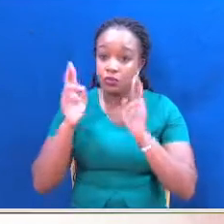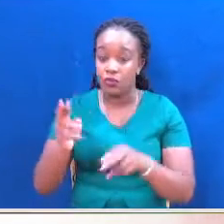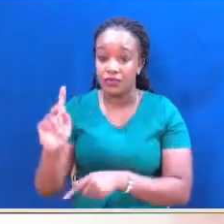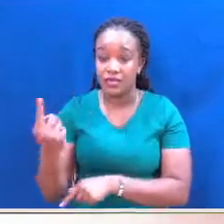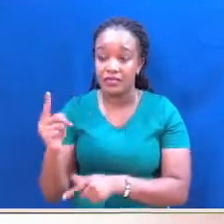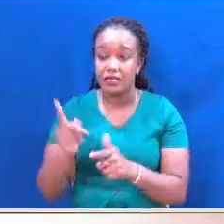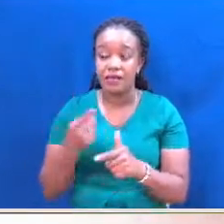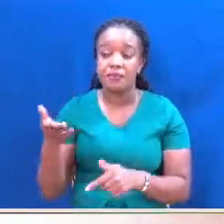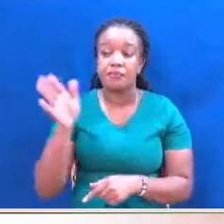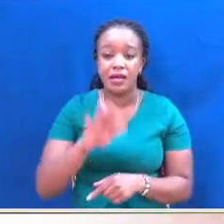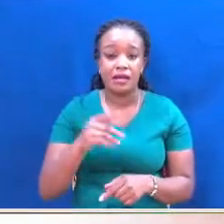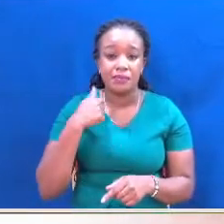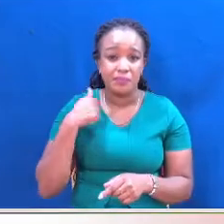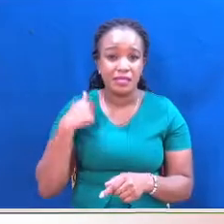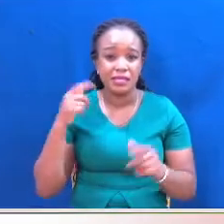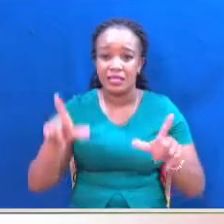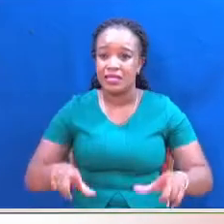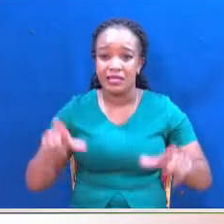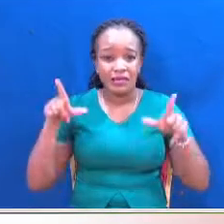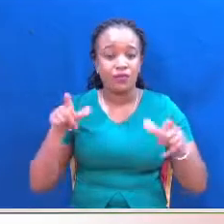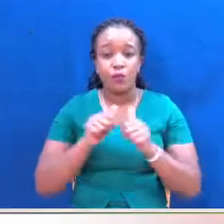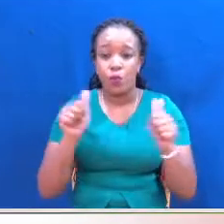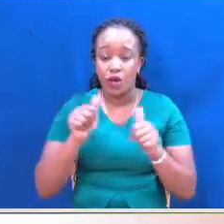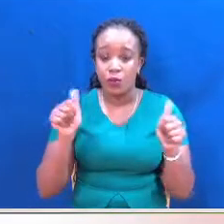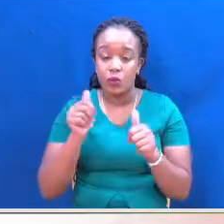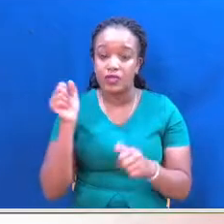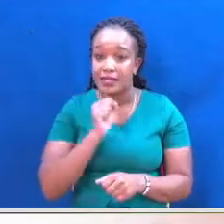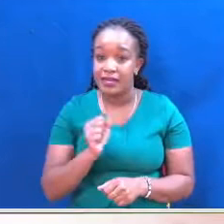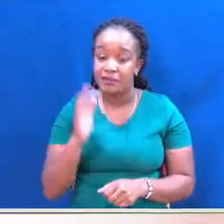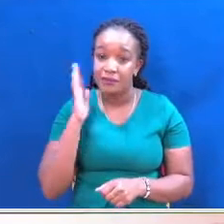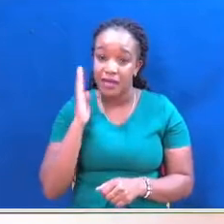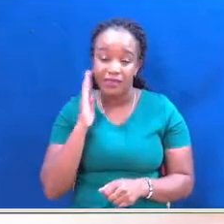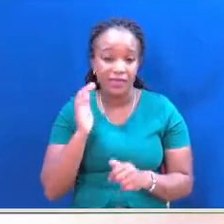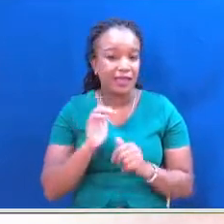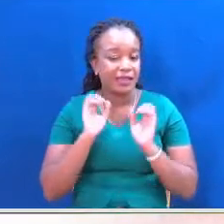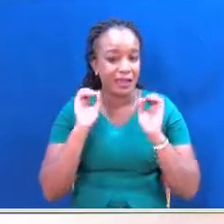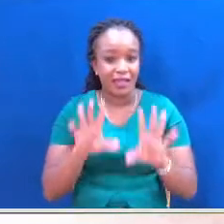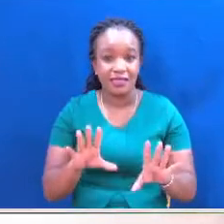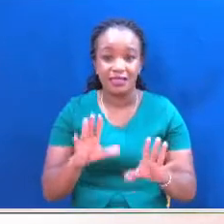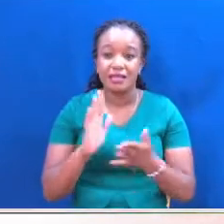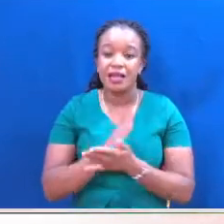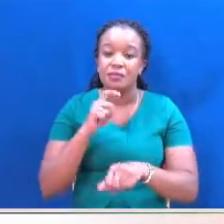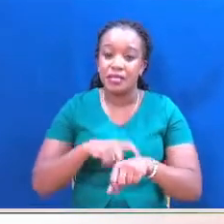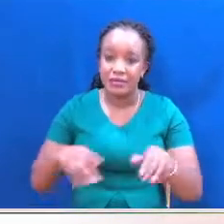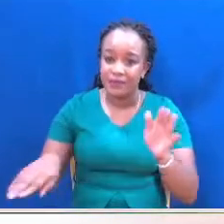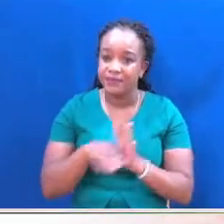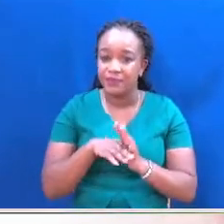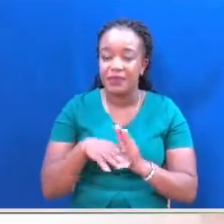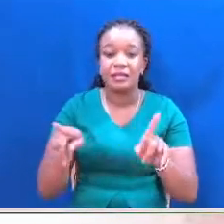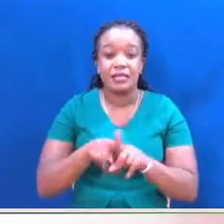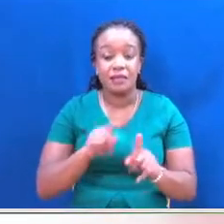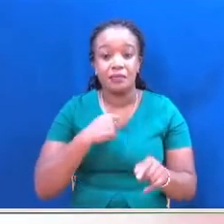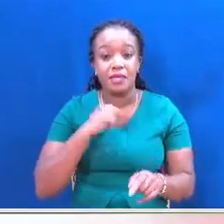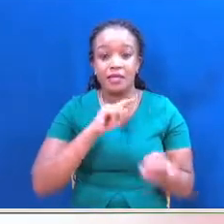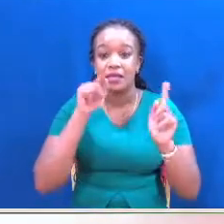nirudi hivi. Yuhu mwadha ya misi kaingi vizuri na ya hapa. So kitoka na nifukuza, mwibu wananga kwa Nairobi, hata mimi nimemaliza mwezi moja,